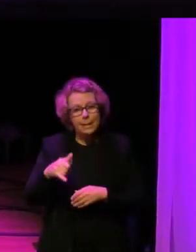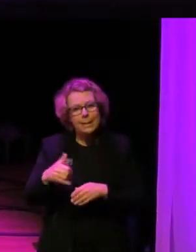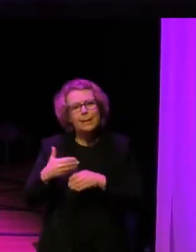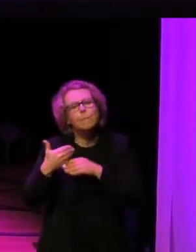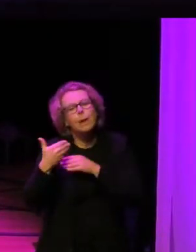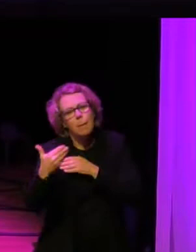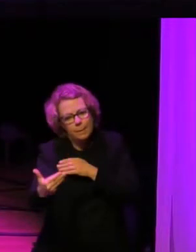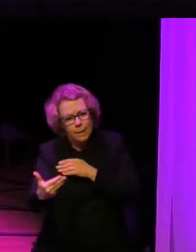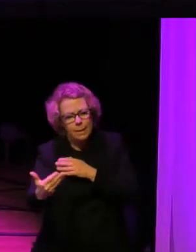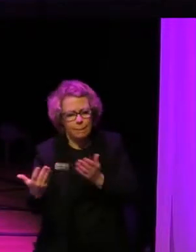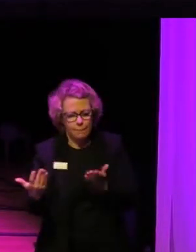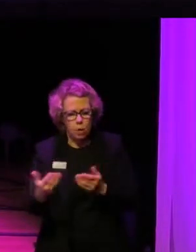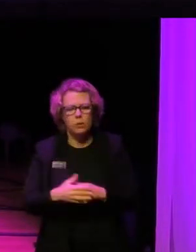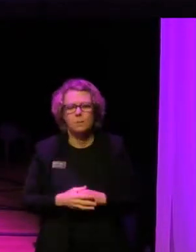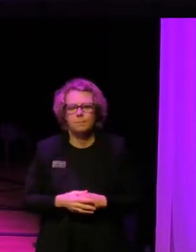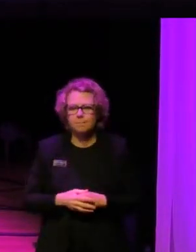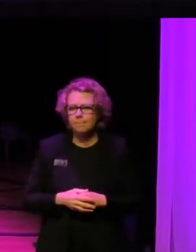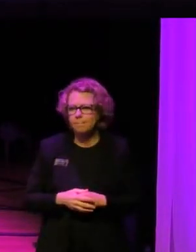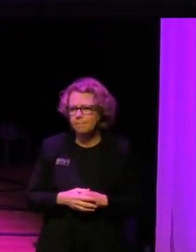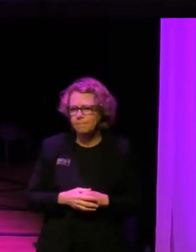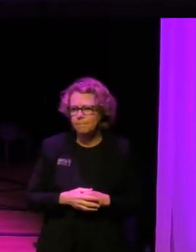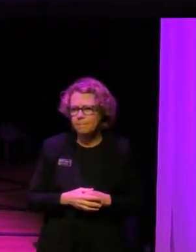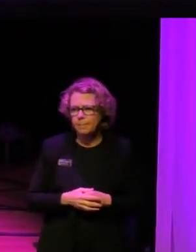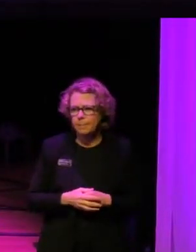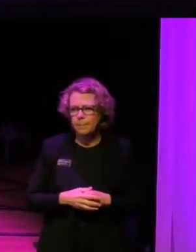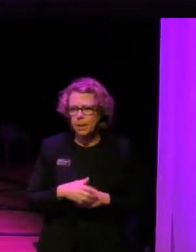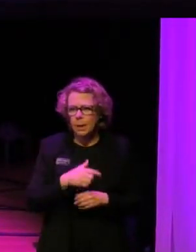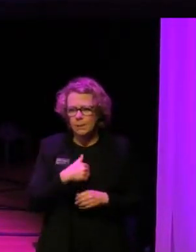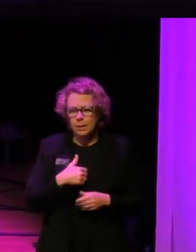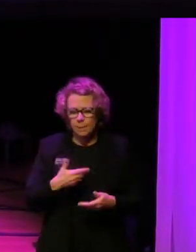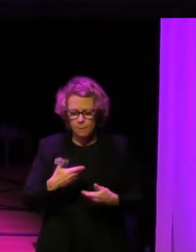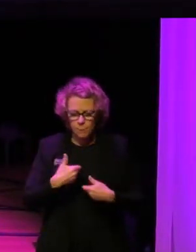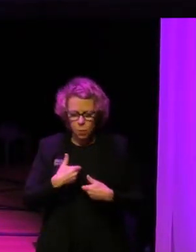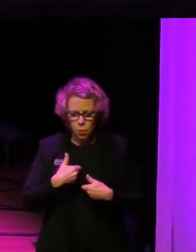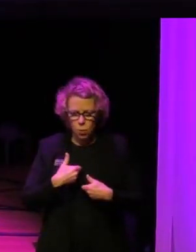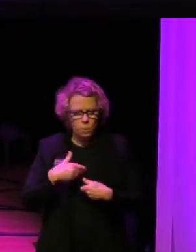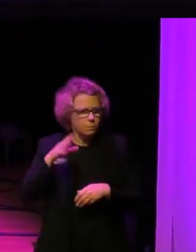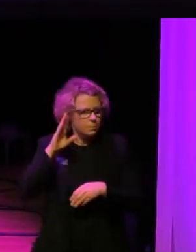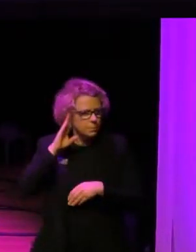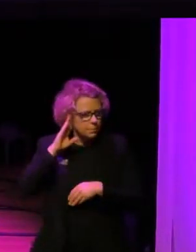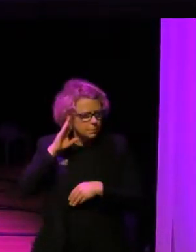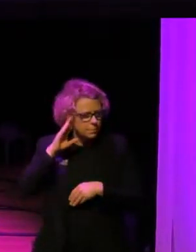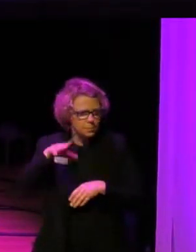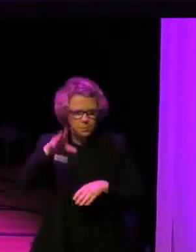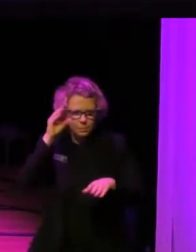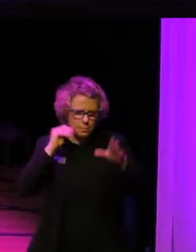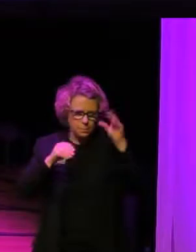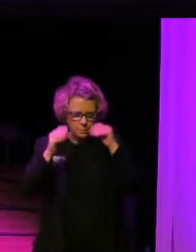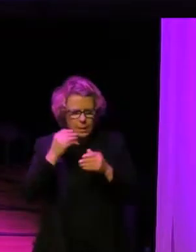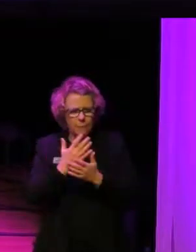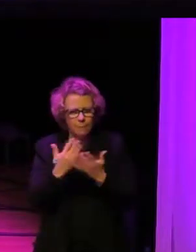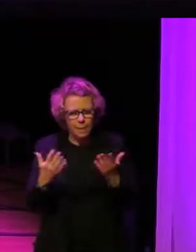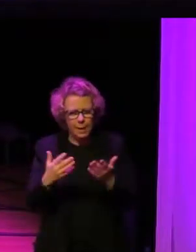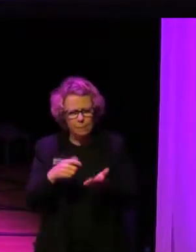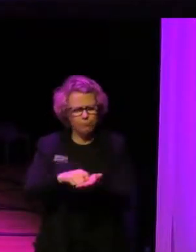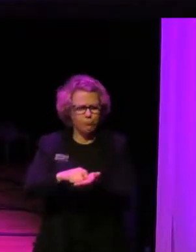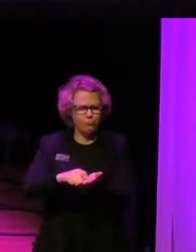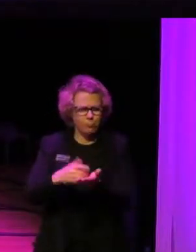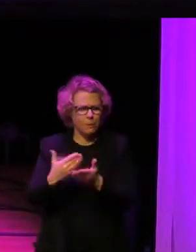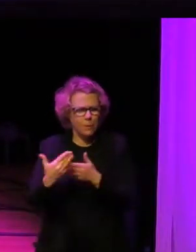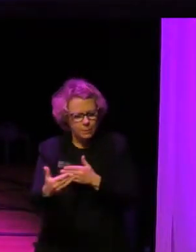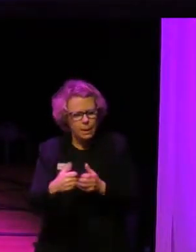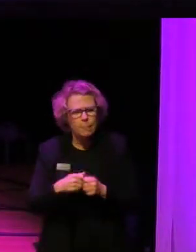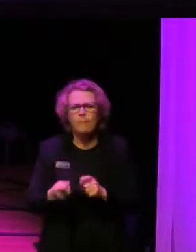rättigheternas framtid. Och vi ska få ta del av fler framtidsspaningar alldeles snart, men först lite